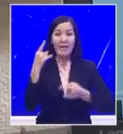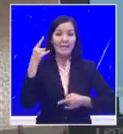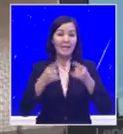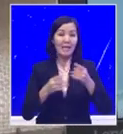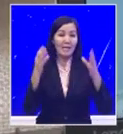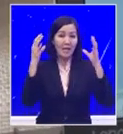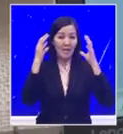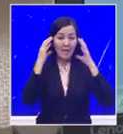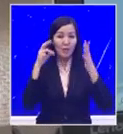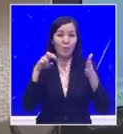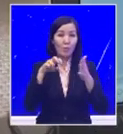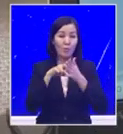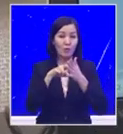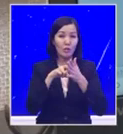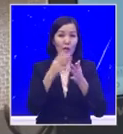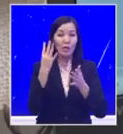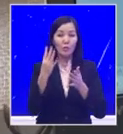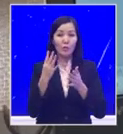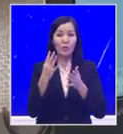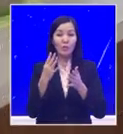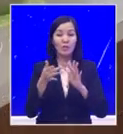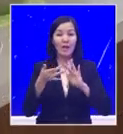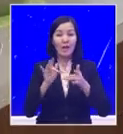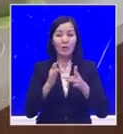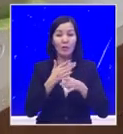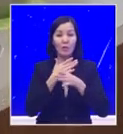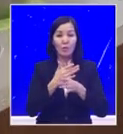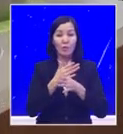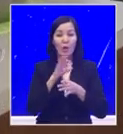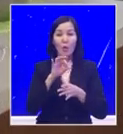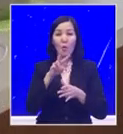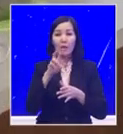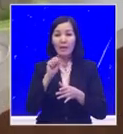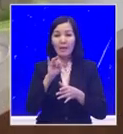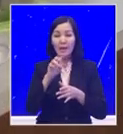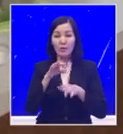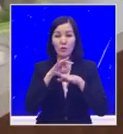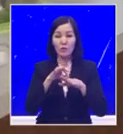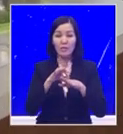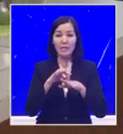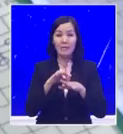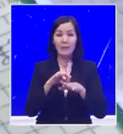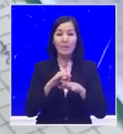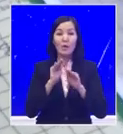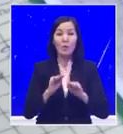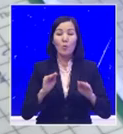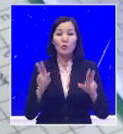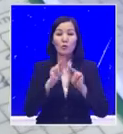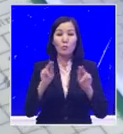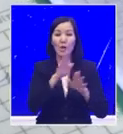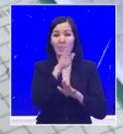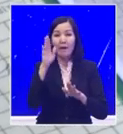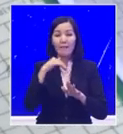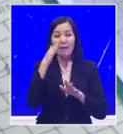радио, қазпочта арқылы болса 4-сі әлеуметтік желімен онлайн жүргізіледі. Соңғысы бойынша оқушы, мұғалім, ата-ана